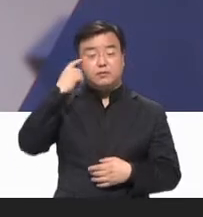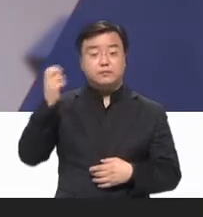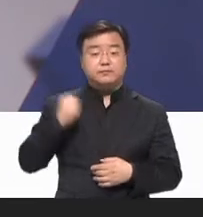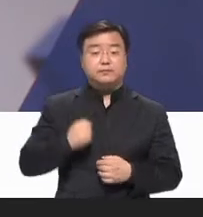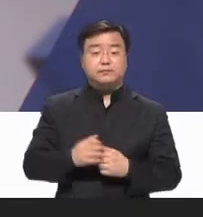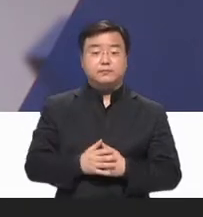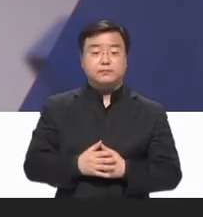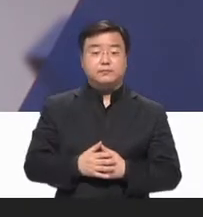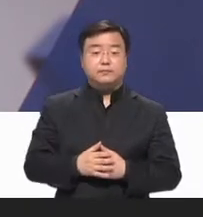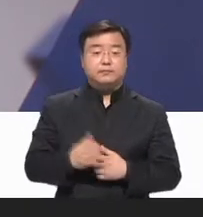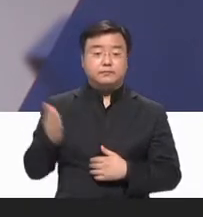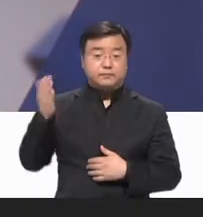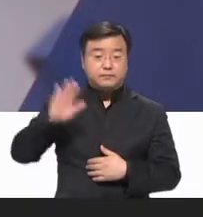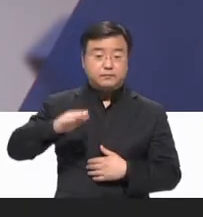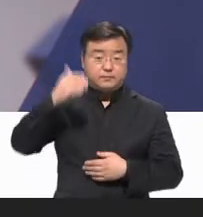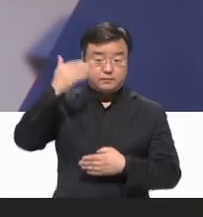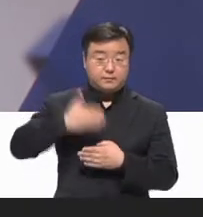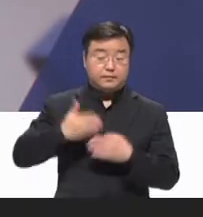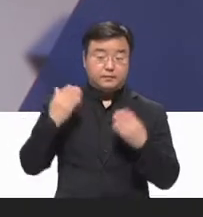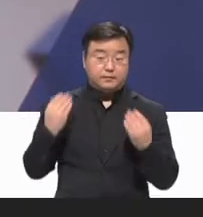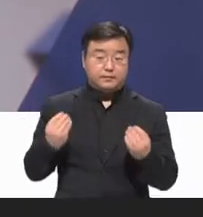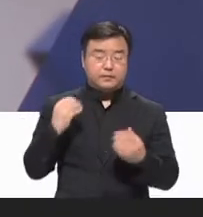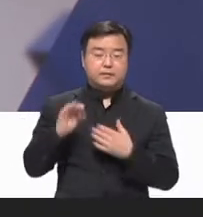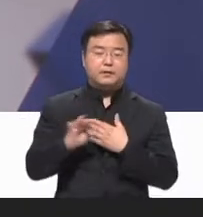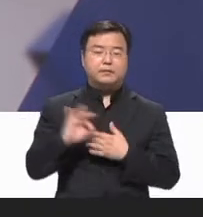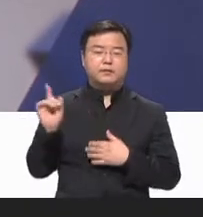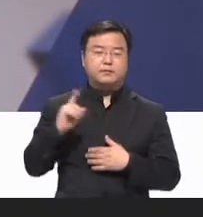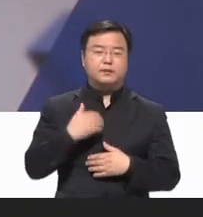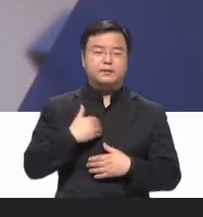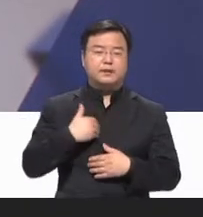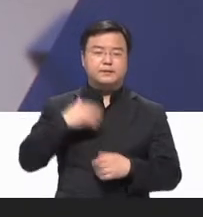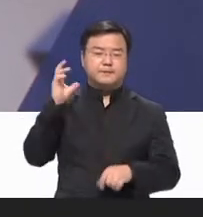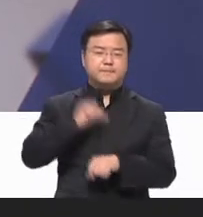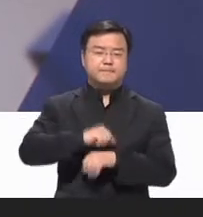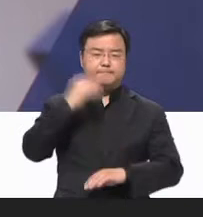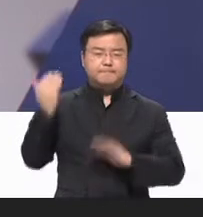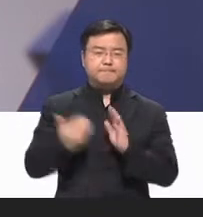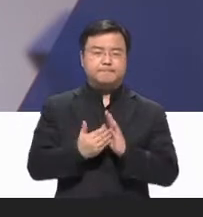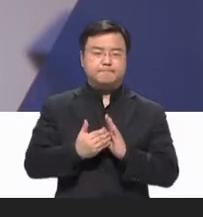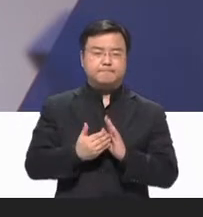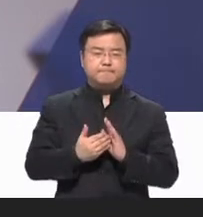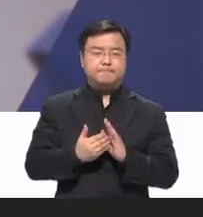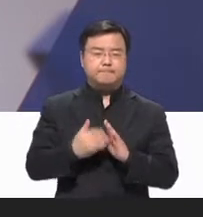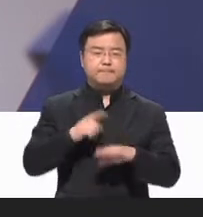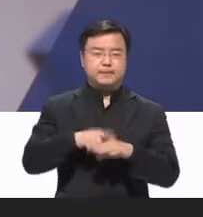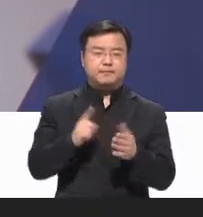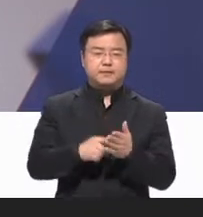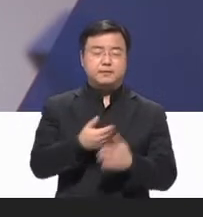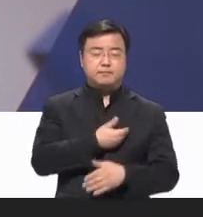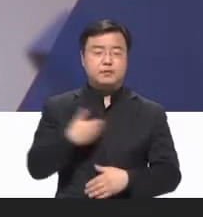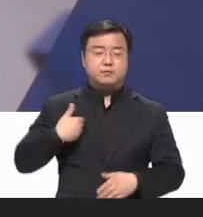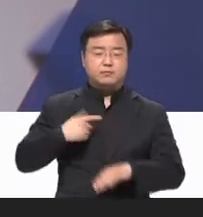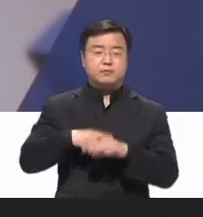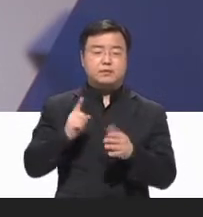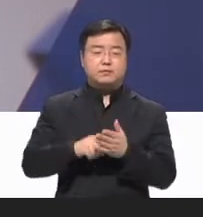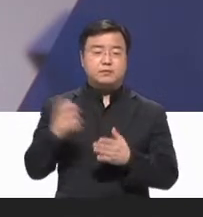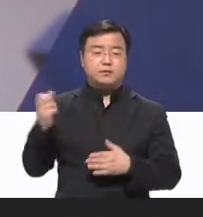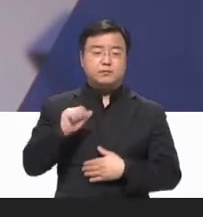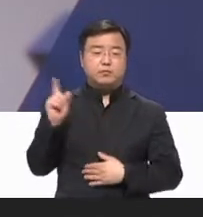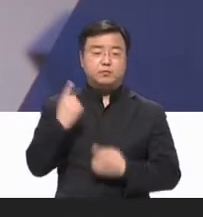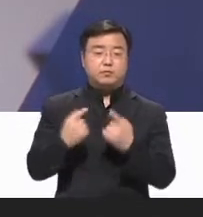합니다 그런데 마감을 하고 나면 에 내가 뭔가 좀 헤맸다 라는 그런 성취감도 있구요 가족 감도 있고 예 무엇보다